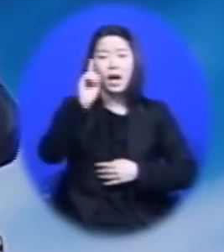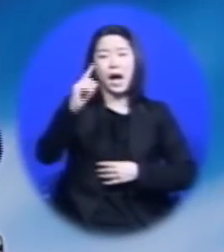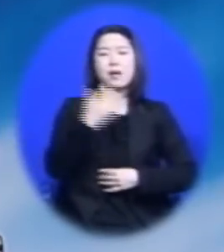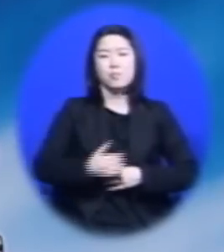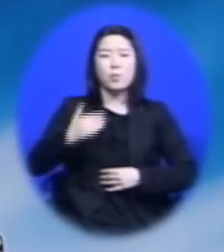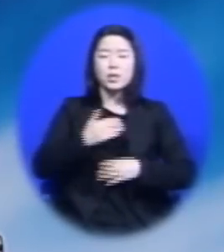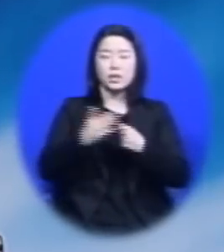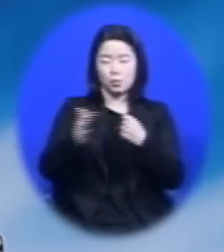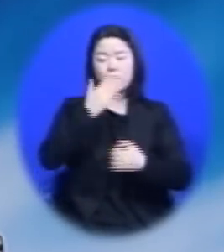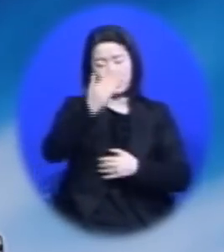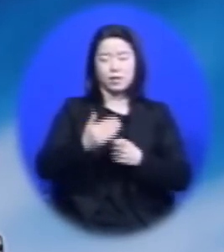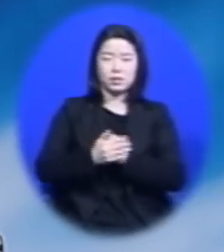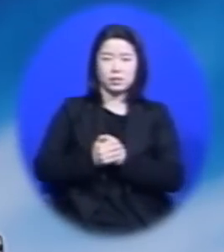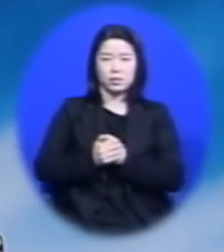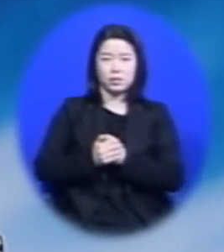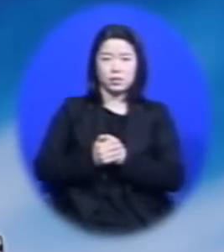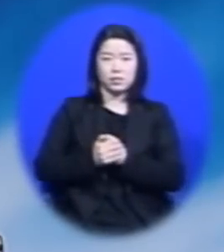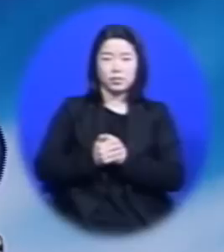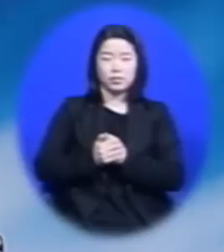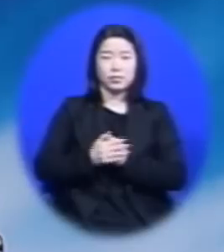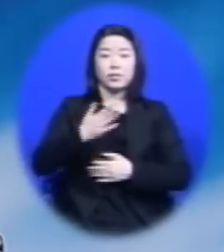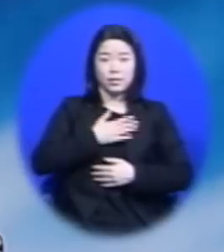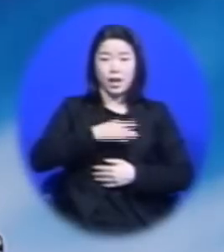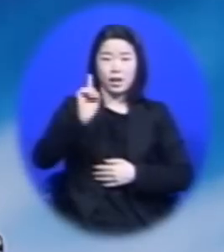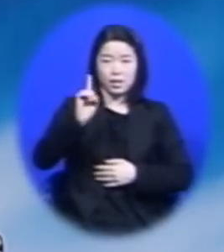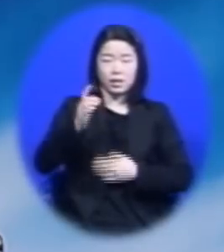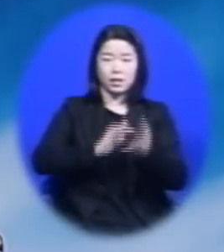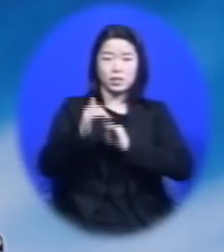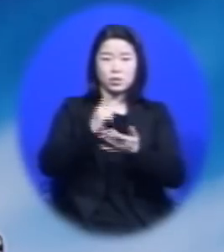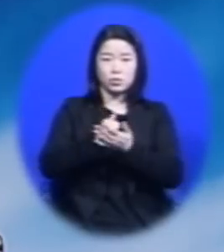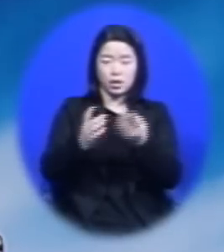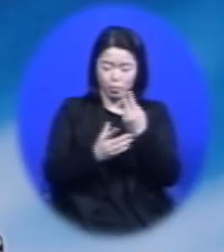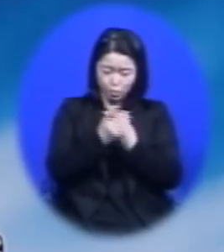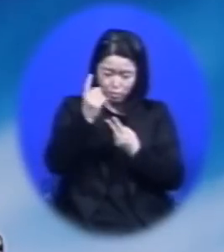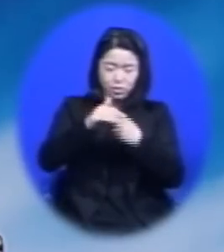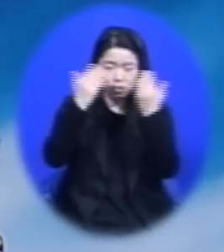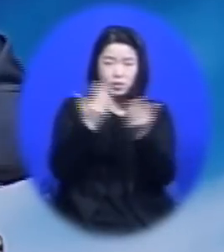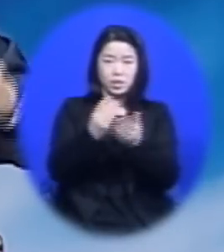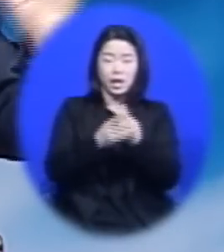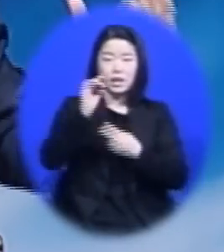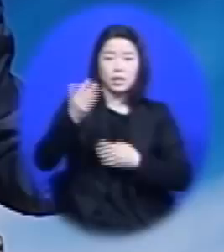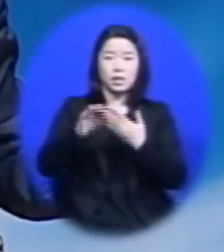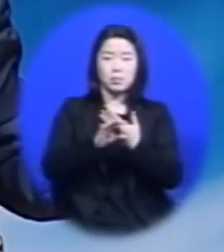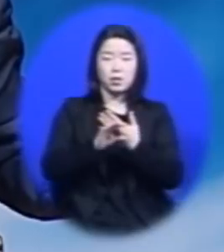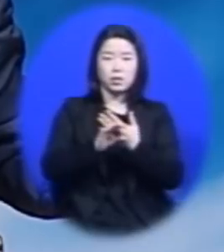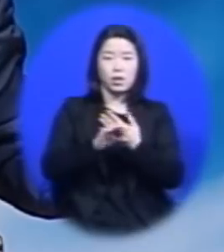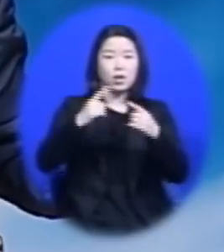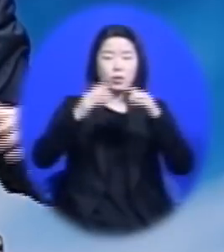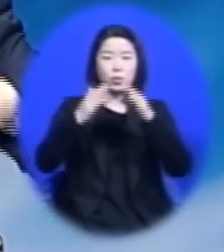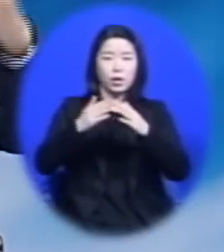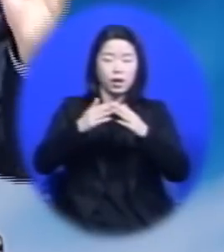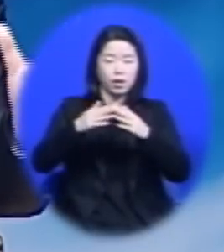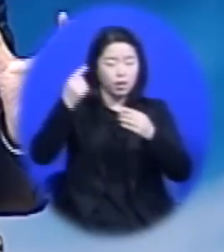우리는 한 몸이니까 나 하나가 예수님과 온전히 하나 되면 교회가 영향을 안 받을 수가